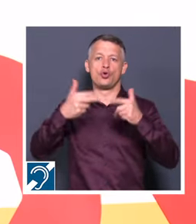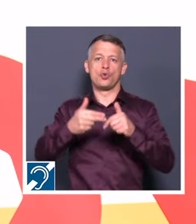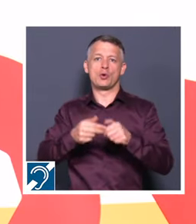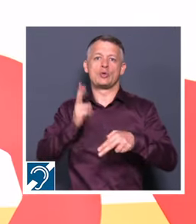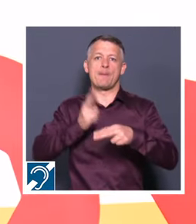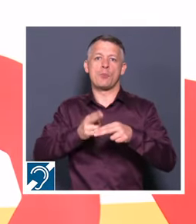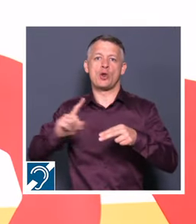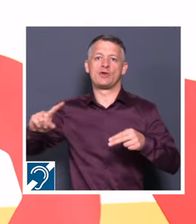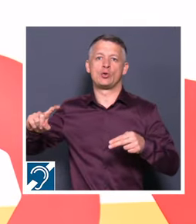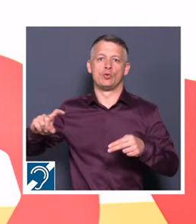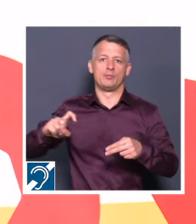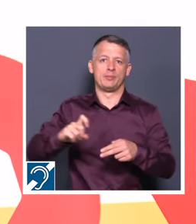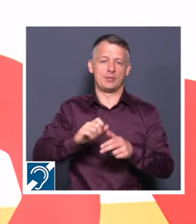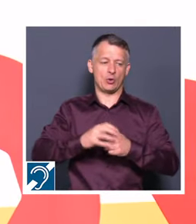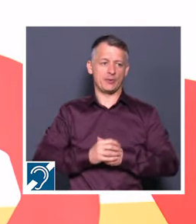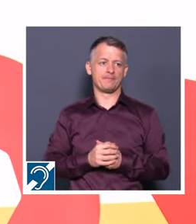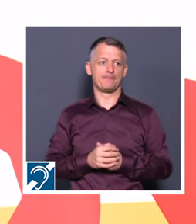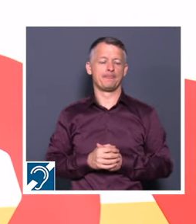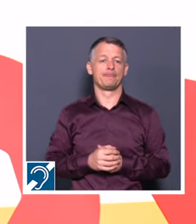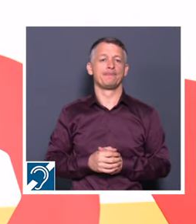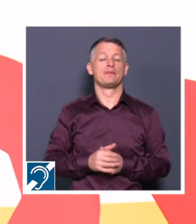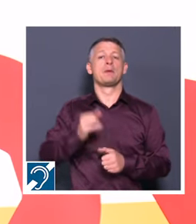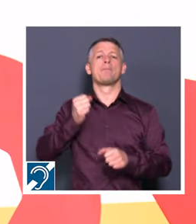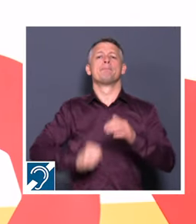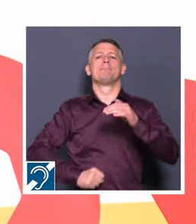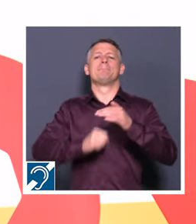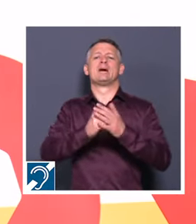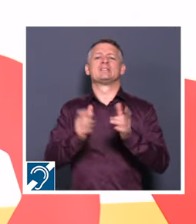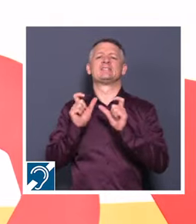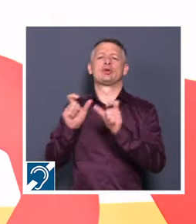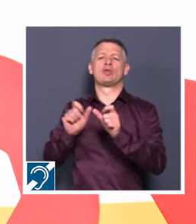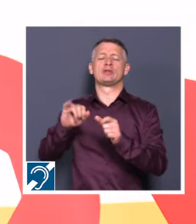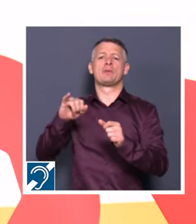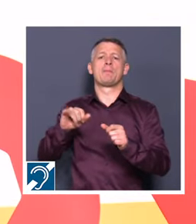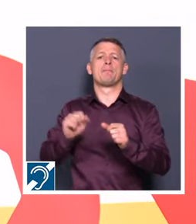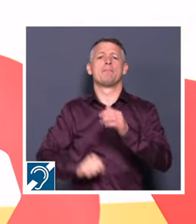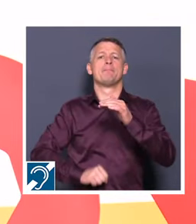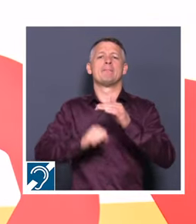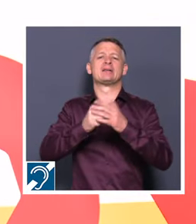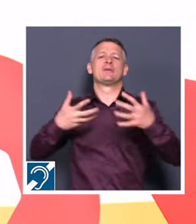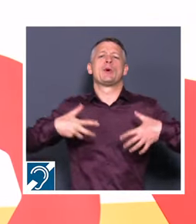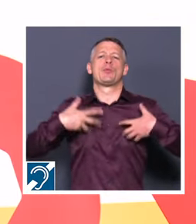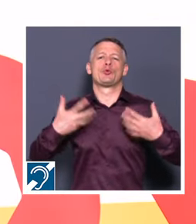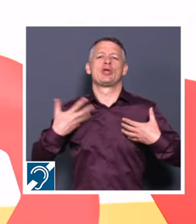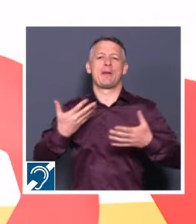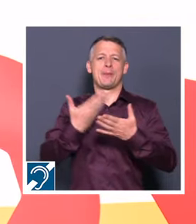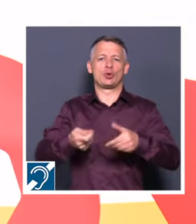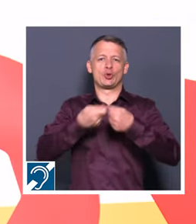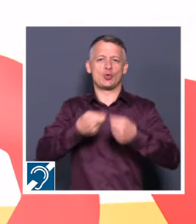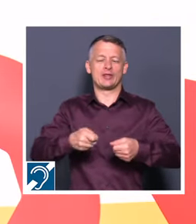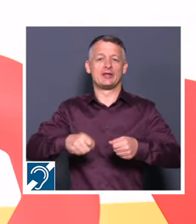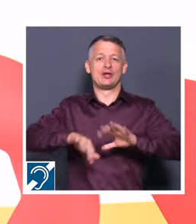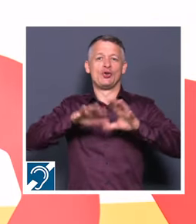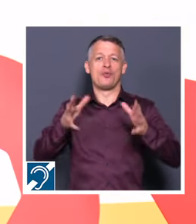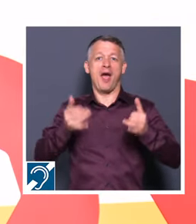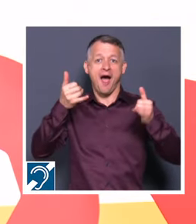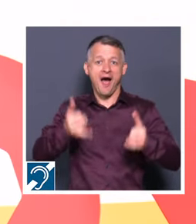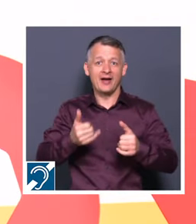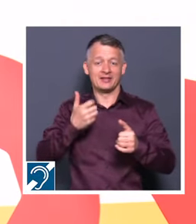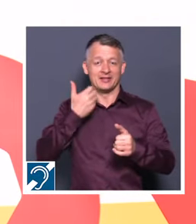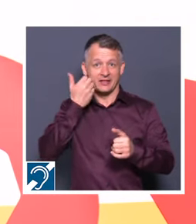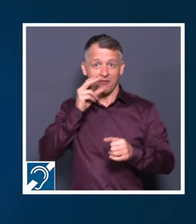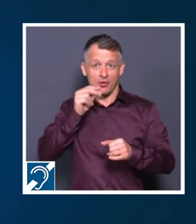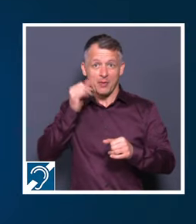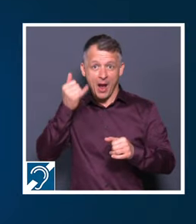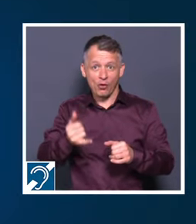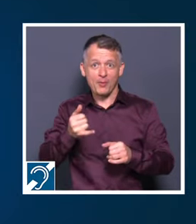primul copil operat în condiții de maximă siguranță și de maximă bucurie pentru toată lumea și astăzi, acum când noi vorbim, în blocul operator